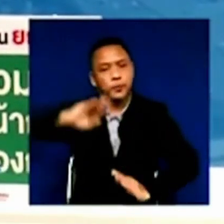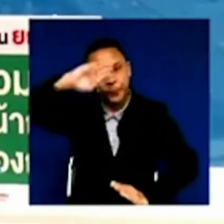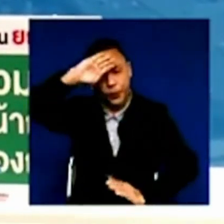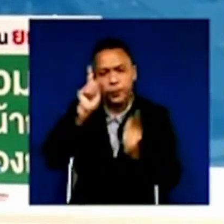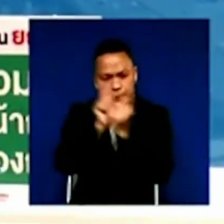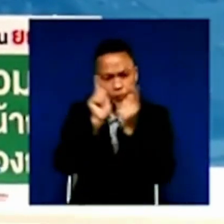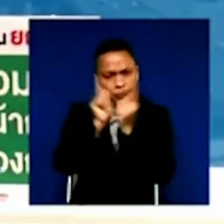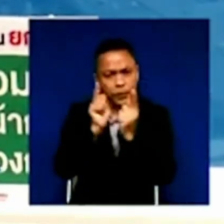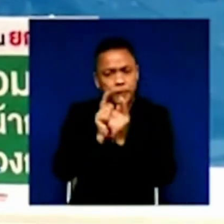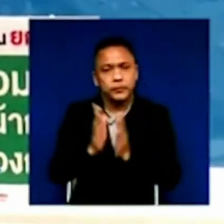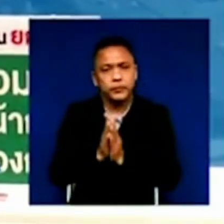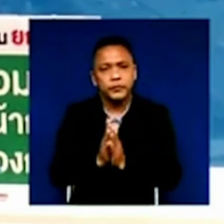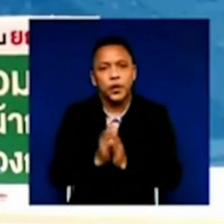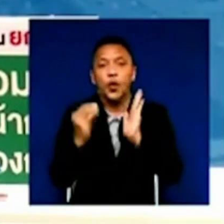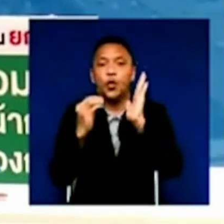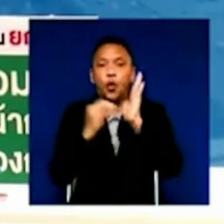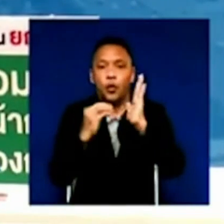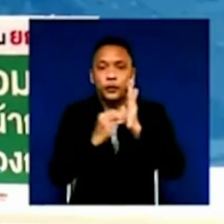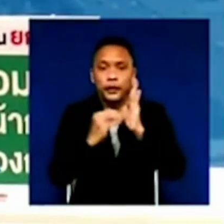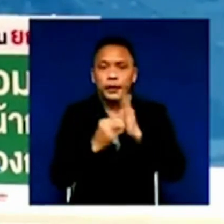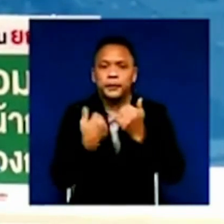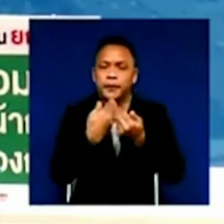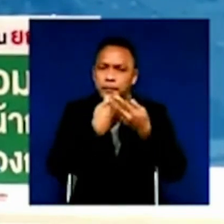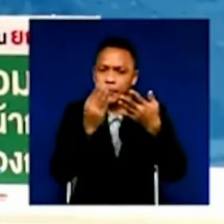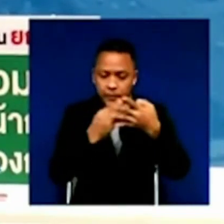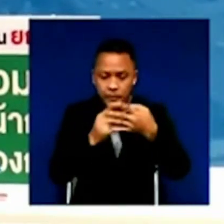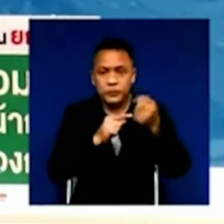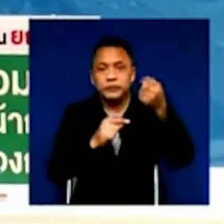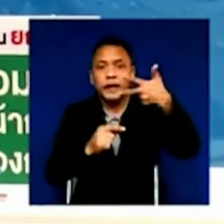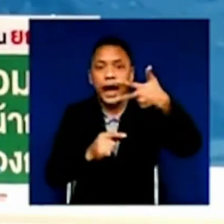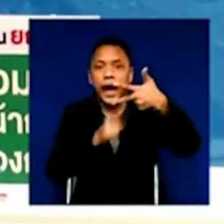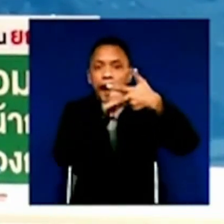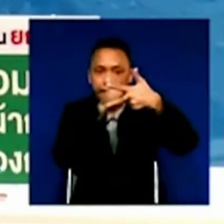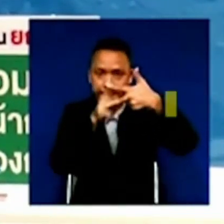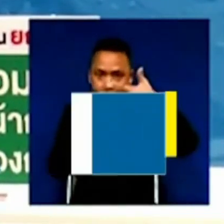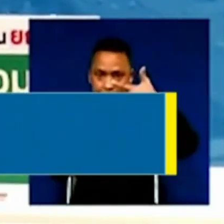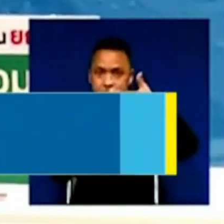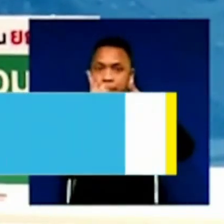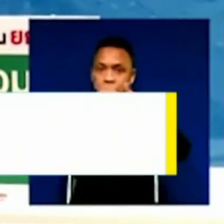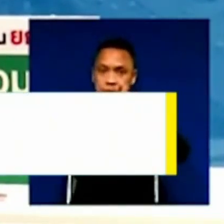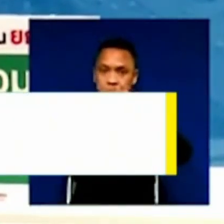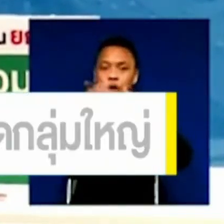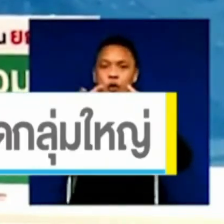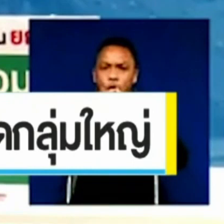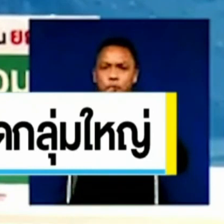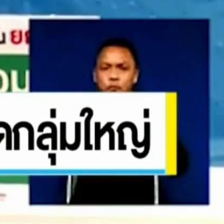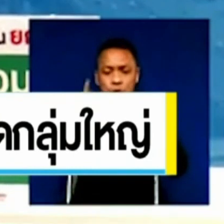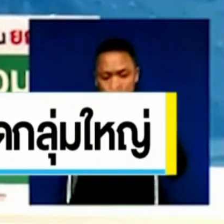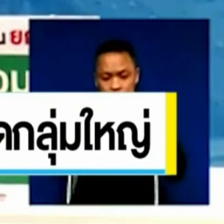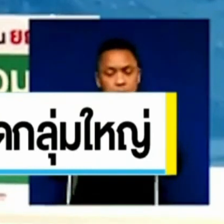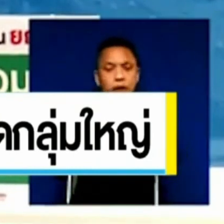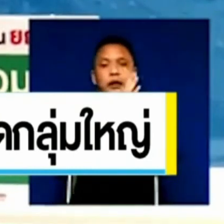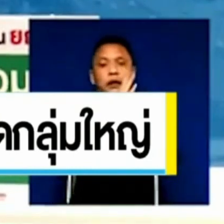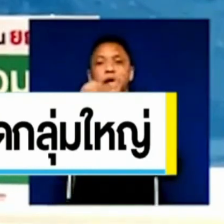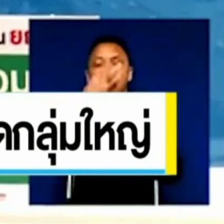กทม.จะมี 3กลุ่มอย่างด้วยการคุณผู้ชม 1คือกลุ่มที่เชื่อมโยงกับจังหวัดสมุทรสาครก็น้อยนะคะเดี๋ยวช็อตตลาดกลางกุ้ง